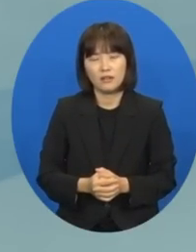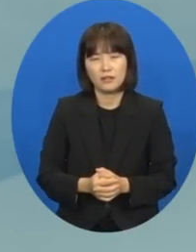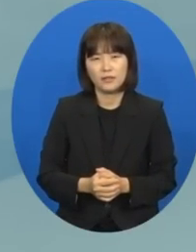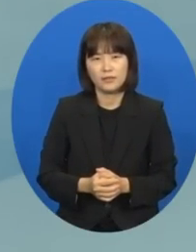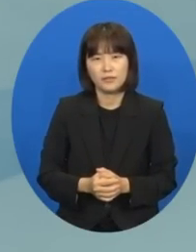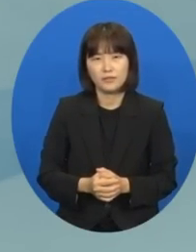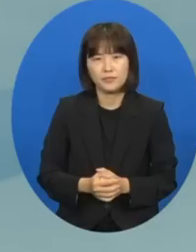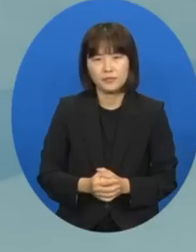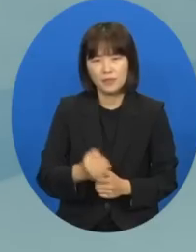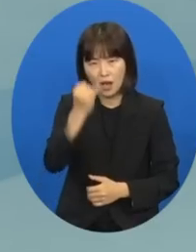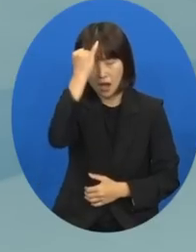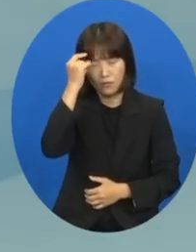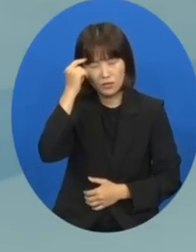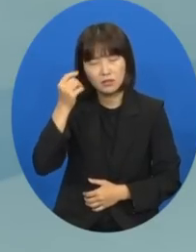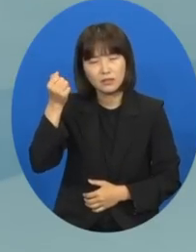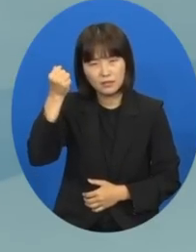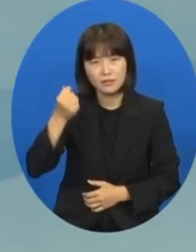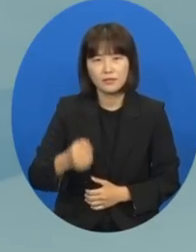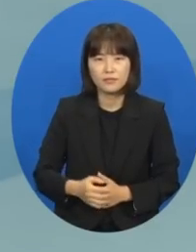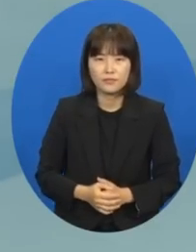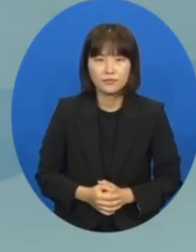거야. 이렇게 생각을 하는 것이죠.